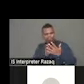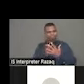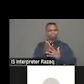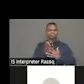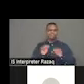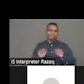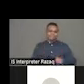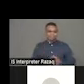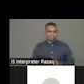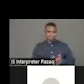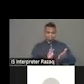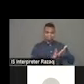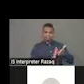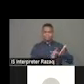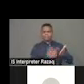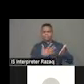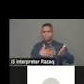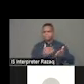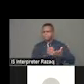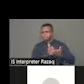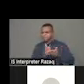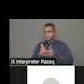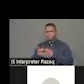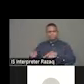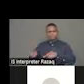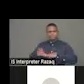Izi tablet twahawe zifasha abana kwiga,